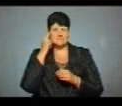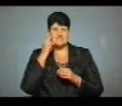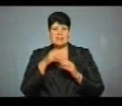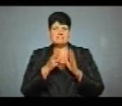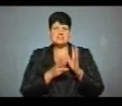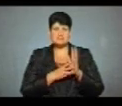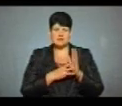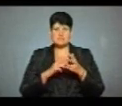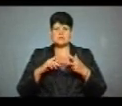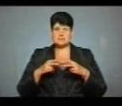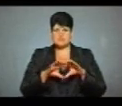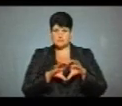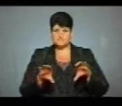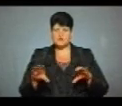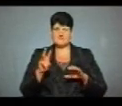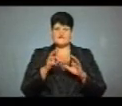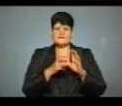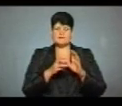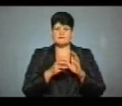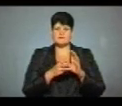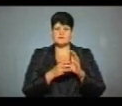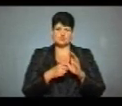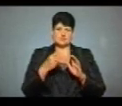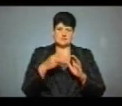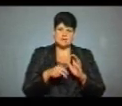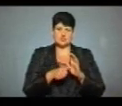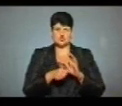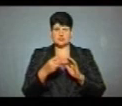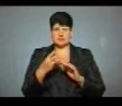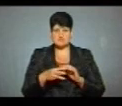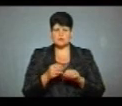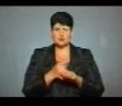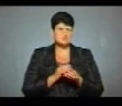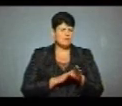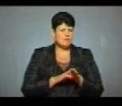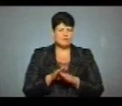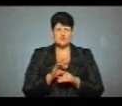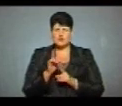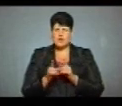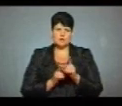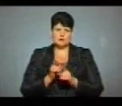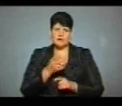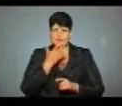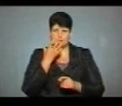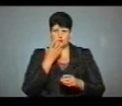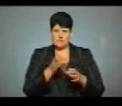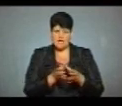18. Замінюється діаметр труби 720-й і 630-й. Робляться повністю реконструкції теплових